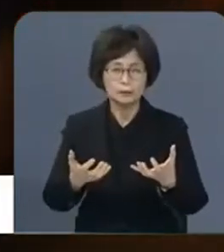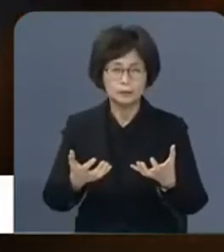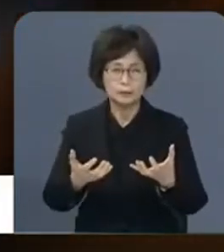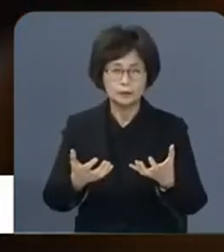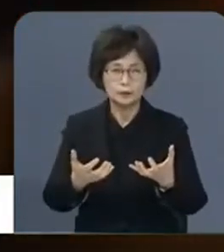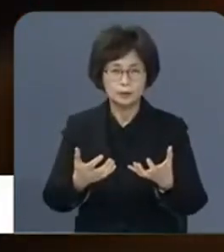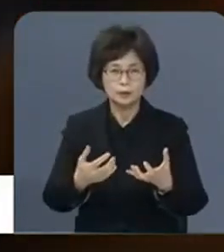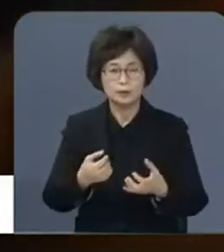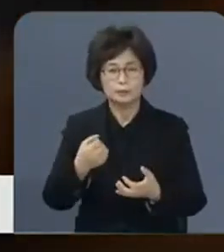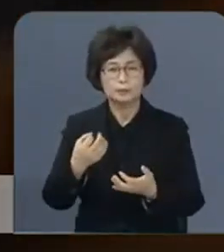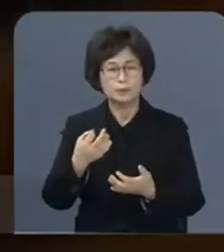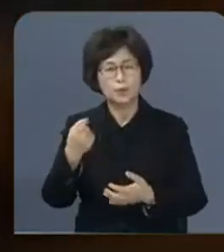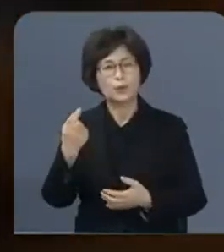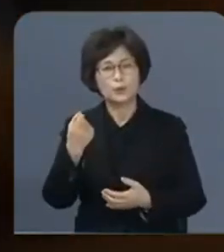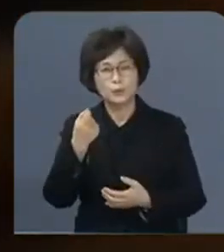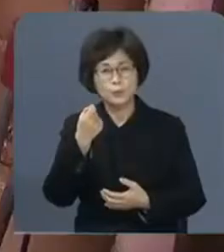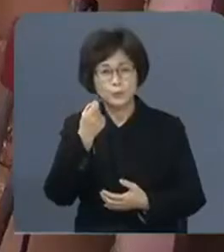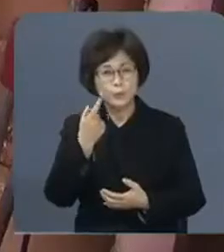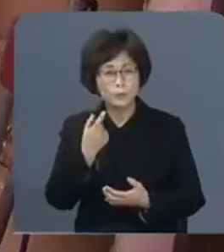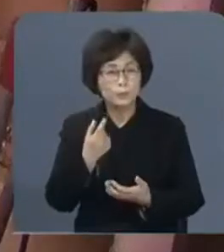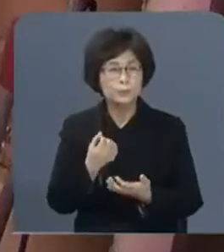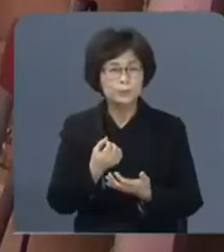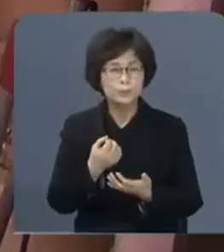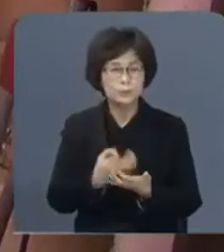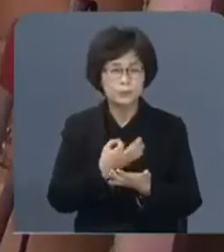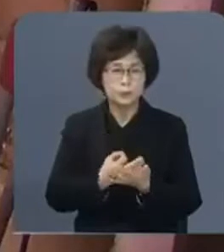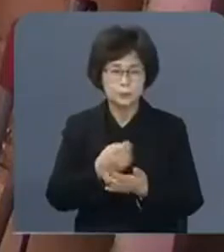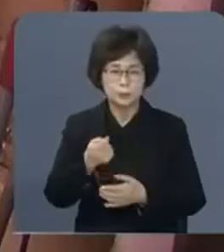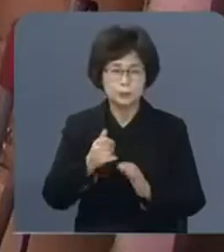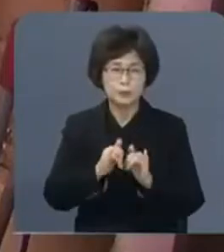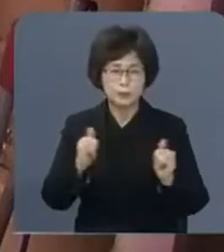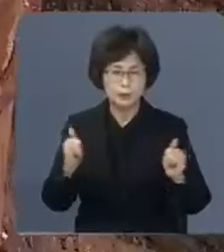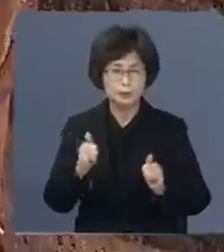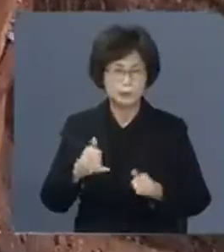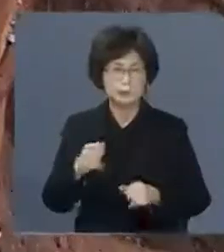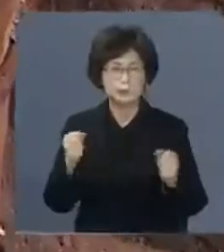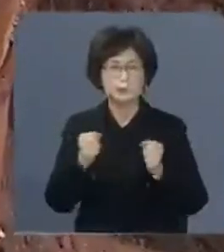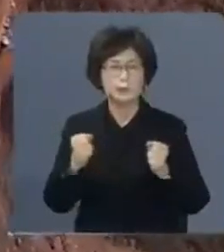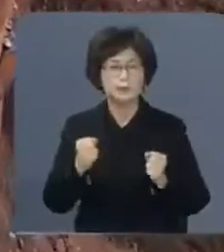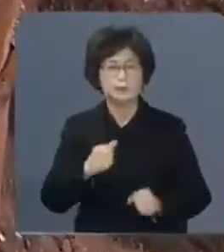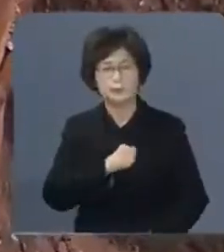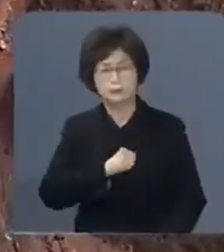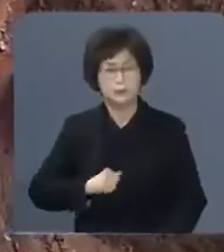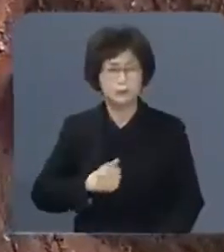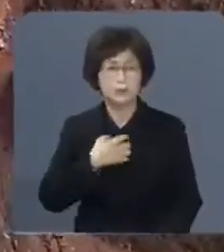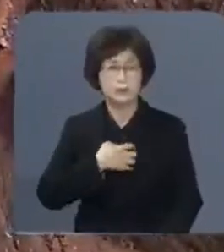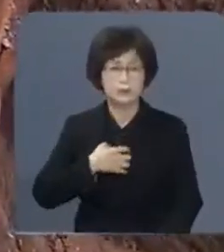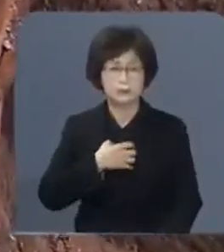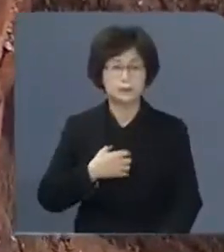취약계층의 겨울나기가 더욱 힘겨워지고 있습니다. KBS 뉴스 황현규입니다.